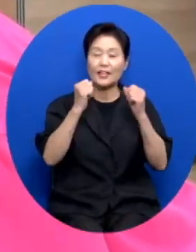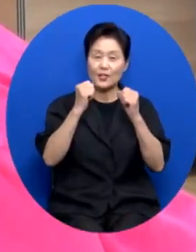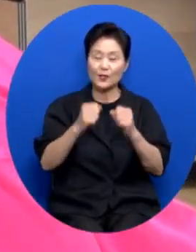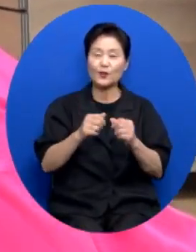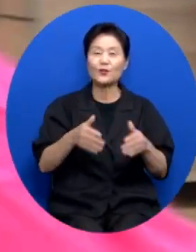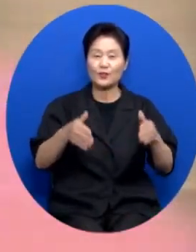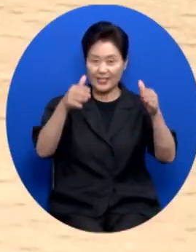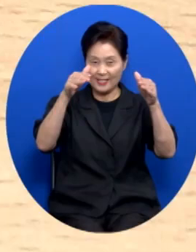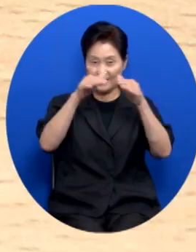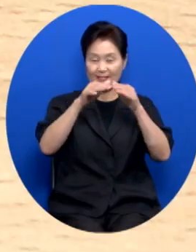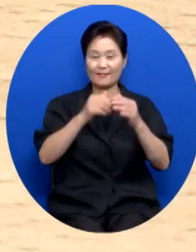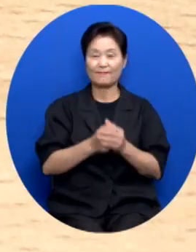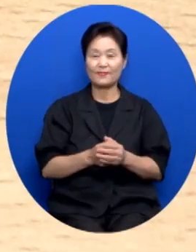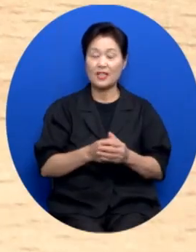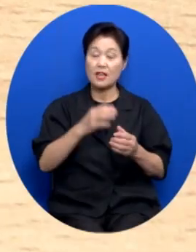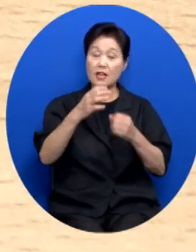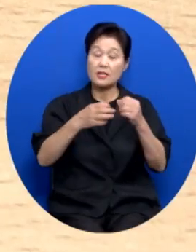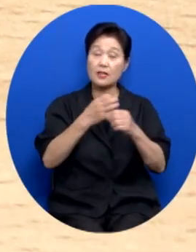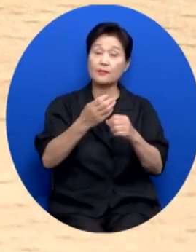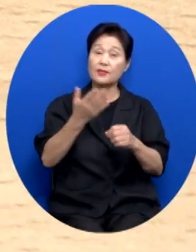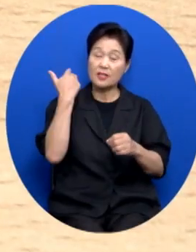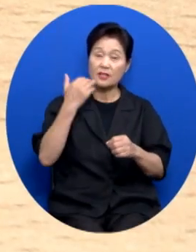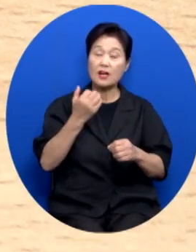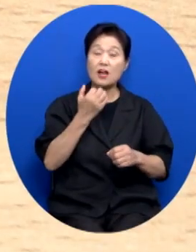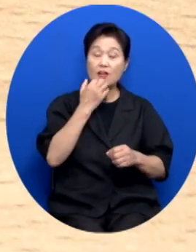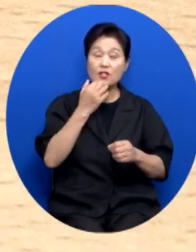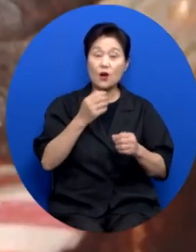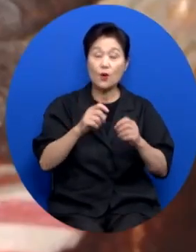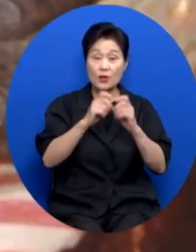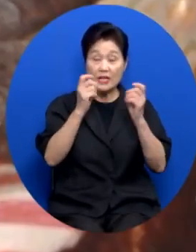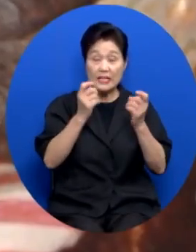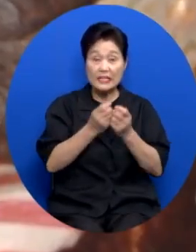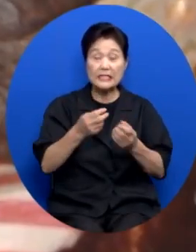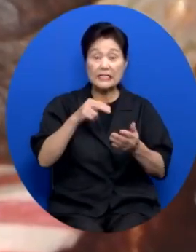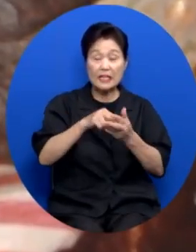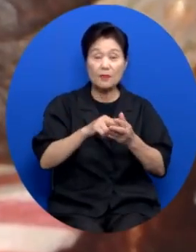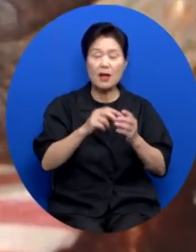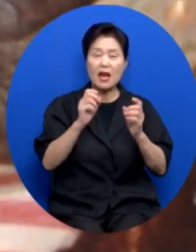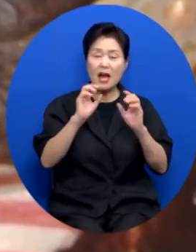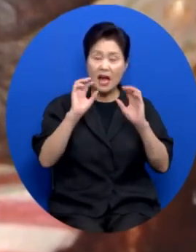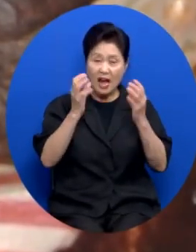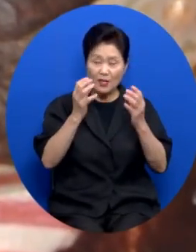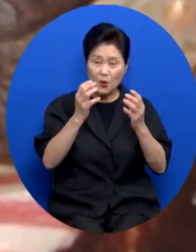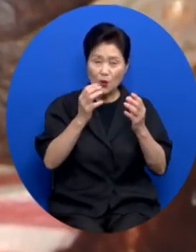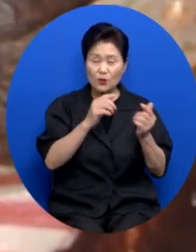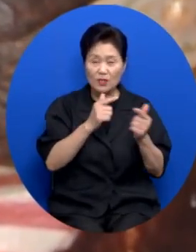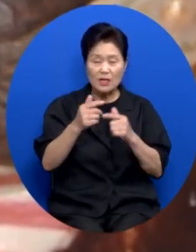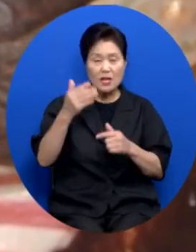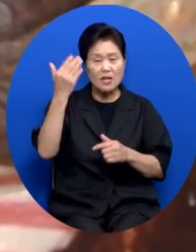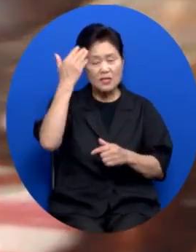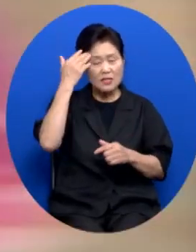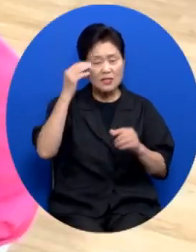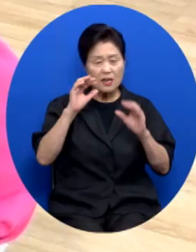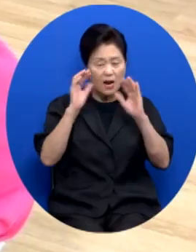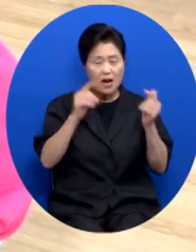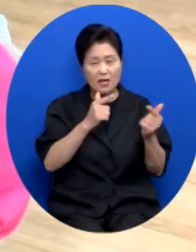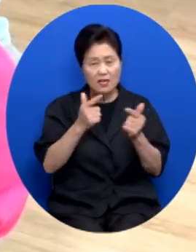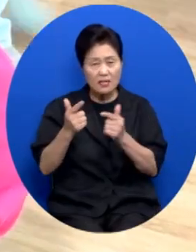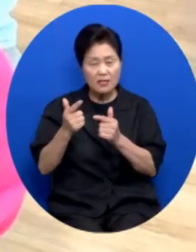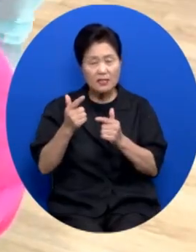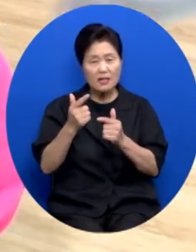거주시설입니다. 40년 전 서울시립아동병원에서 지적장애인 어린이들을 만난 박 목사는 이